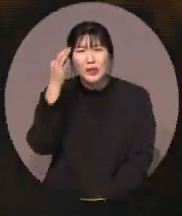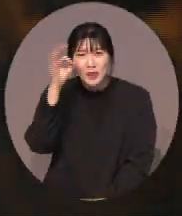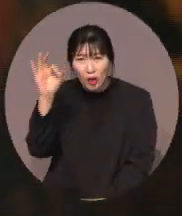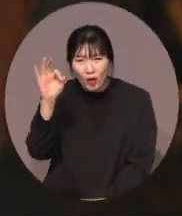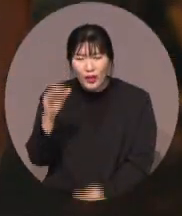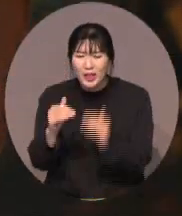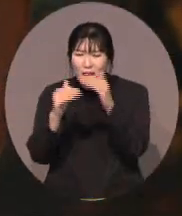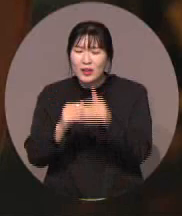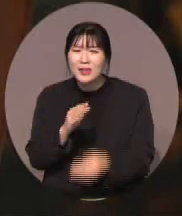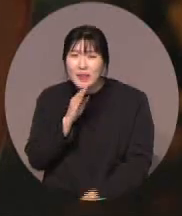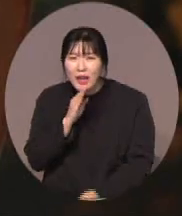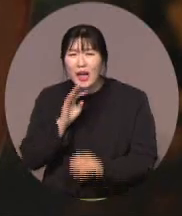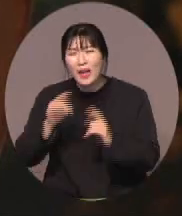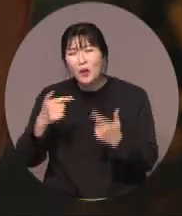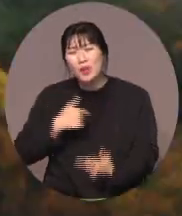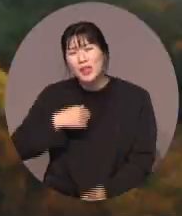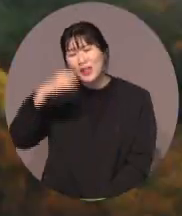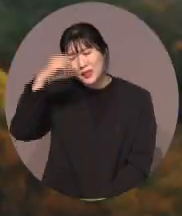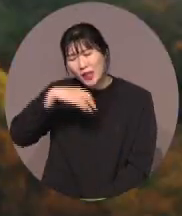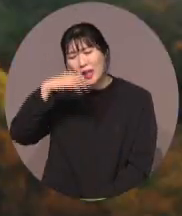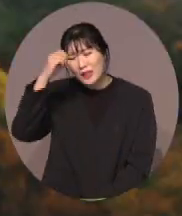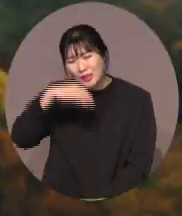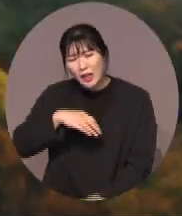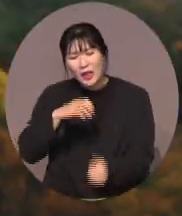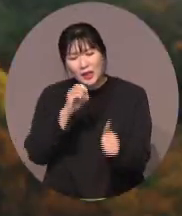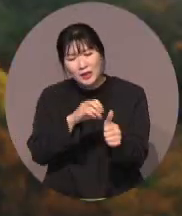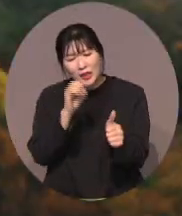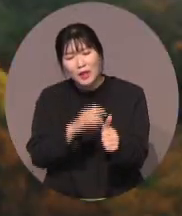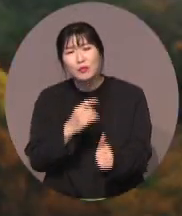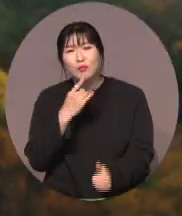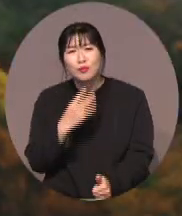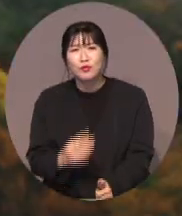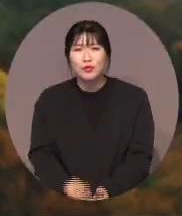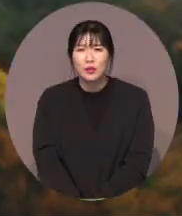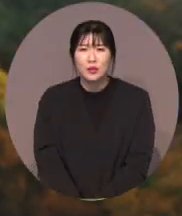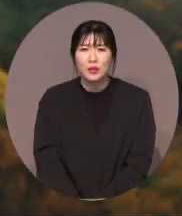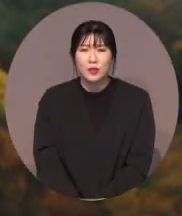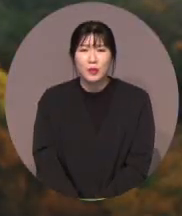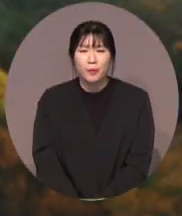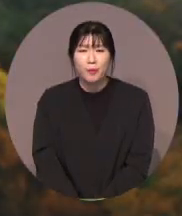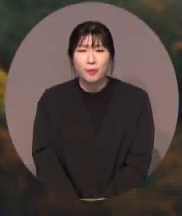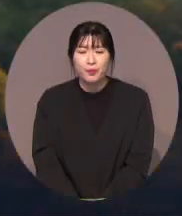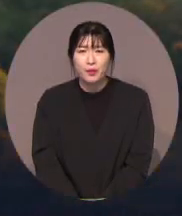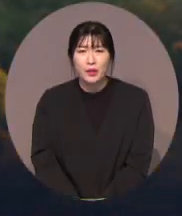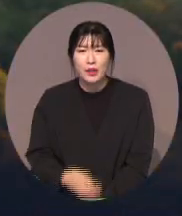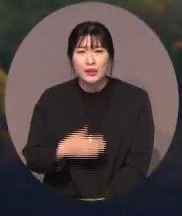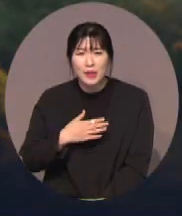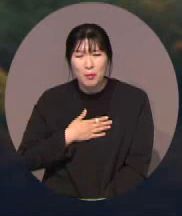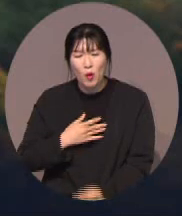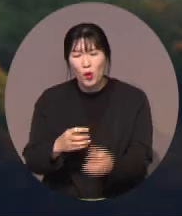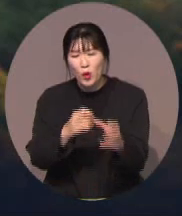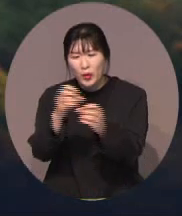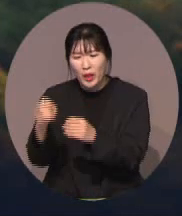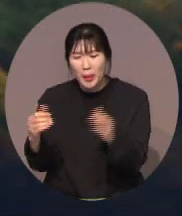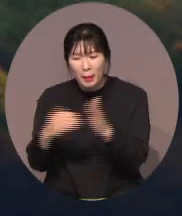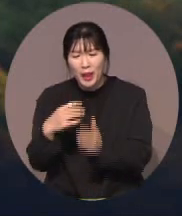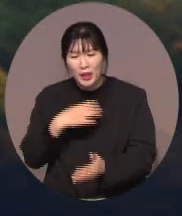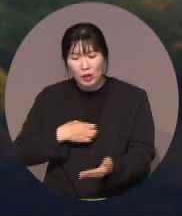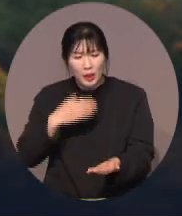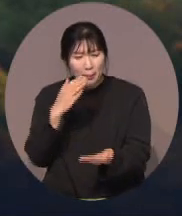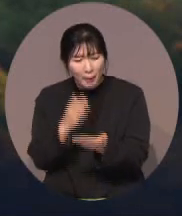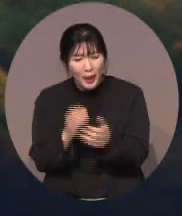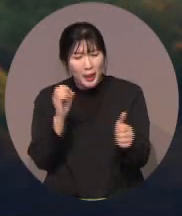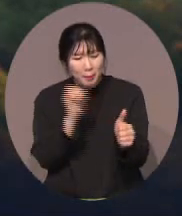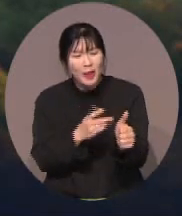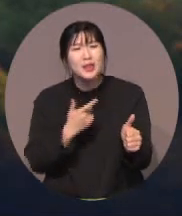인정했지만 이는 자신이 지어낸 말이라고 설명했습니다. 내가 뭐 다 조율됐으니까 걱정하지 말아라고